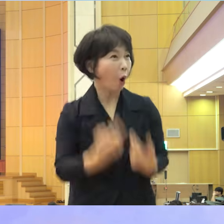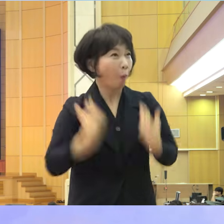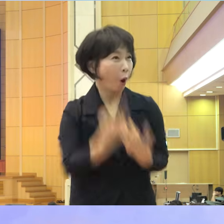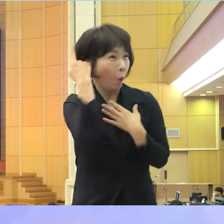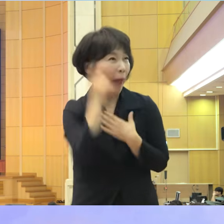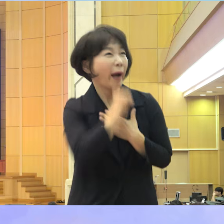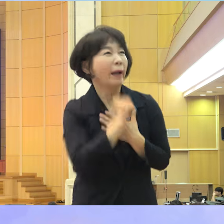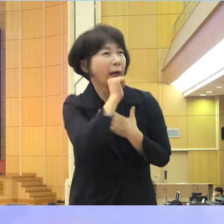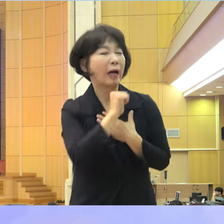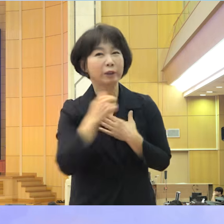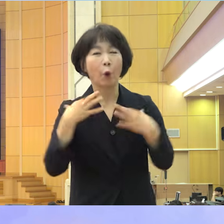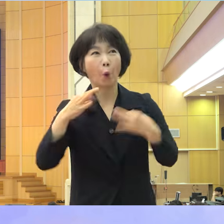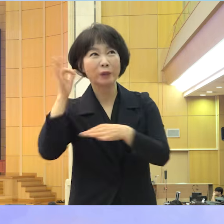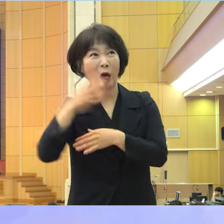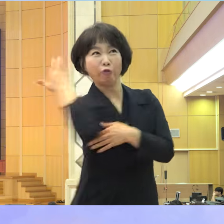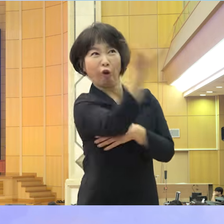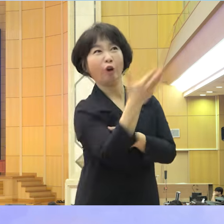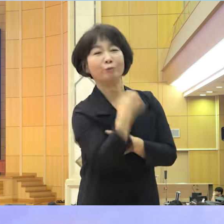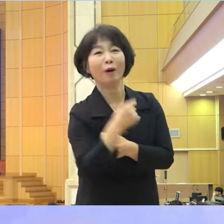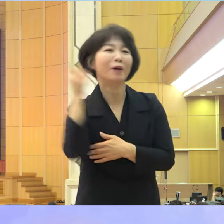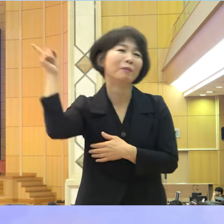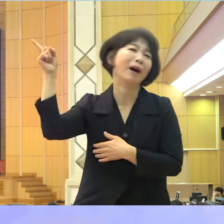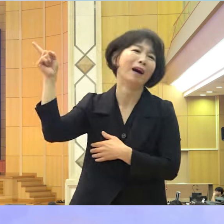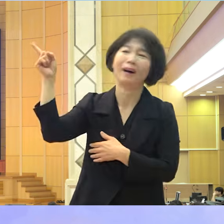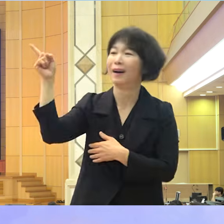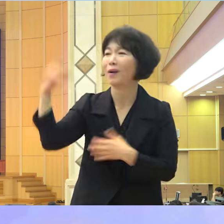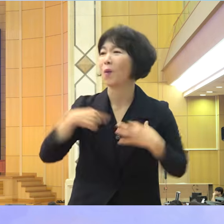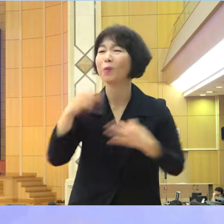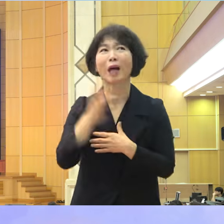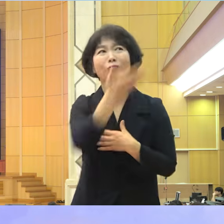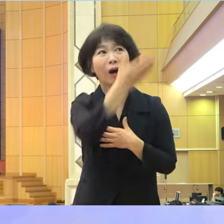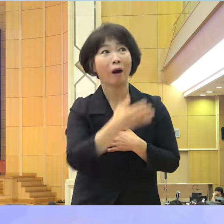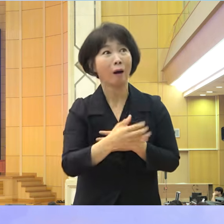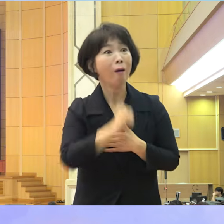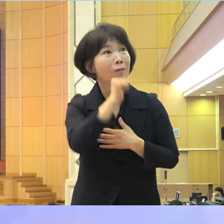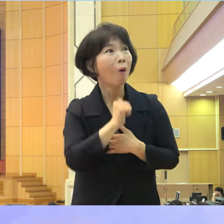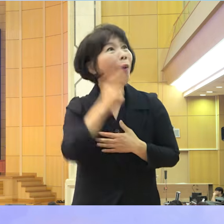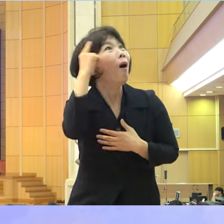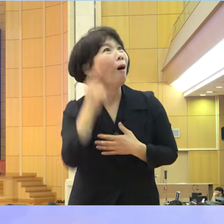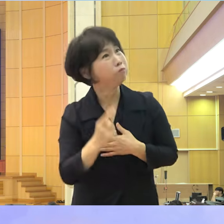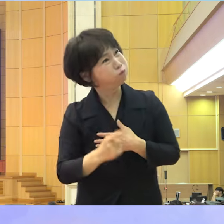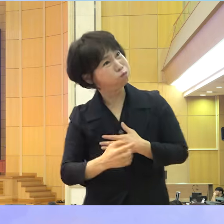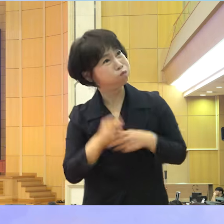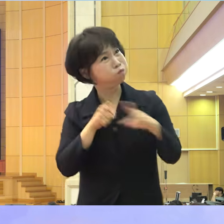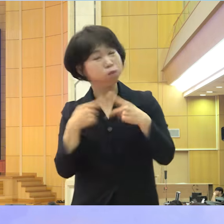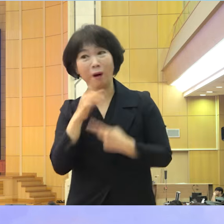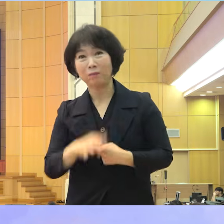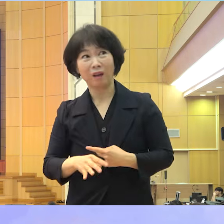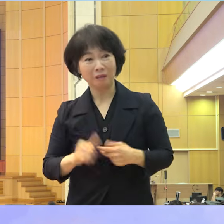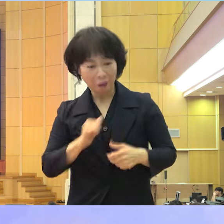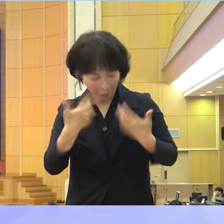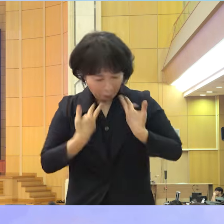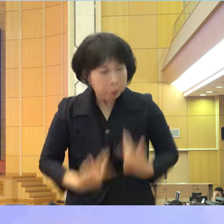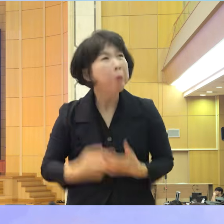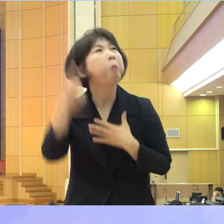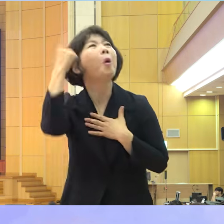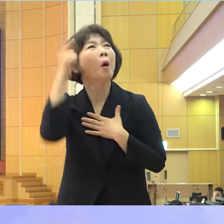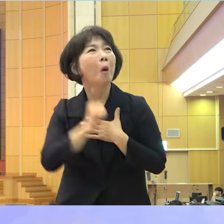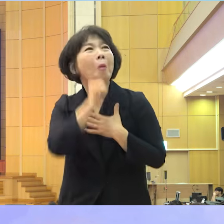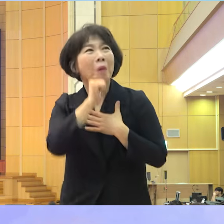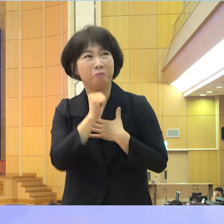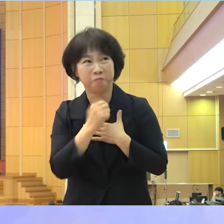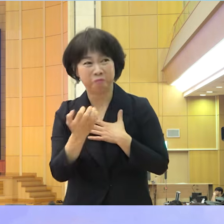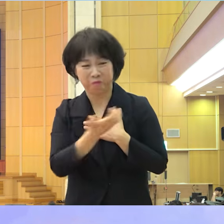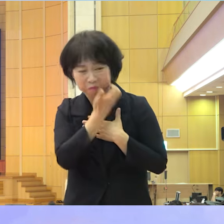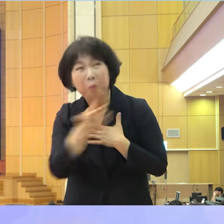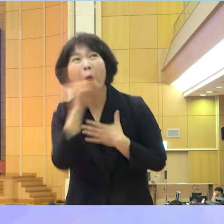예수님이 그렇게 그런 옷을 입은 이유는 우리 가난한 자를 대신해서, 가난하게 사는 것은